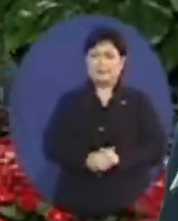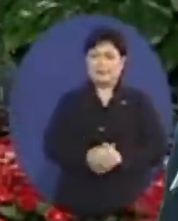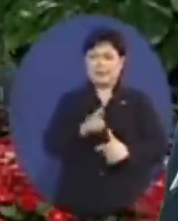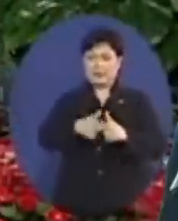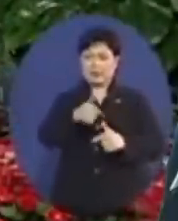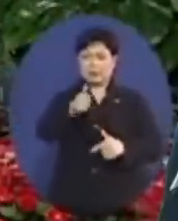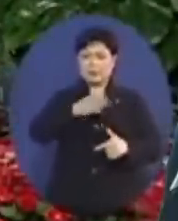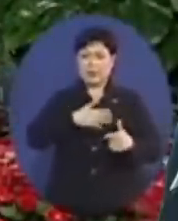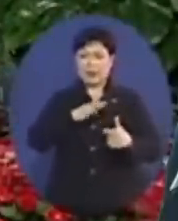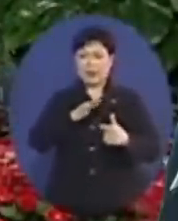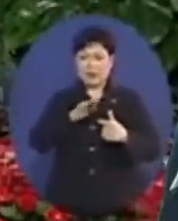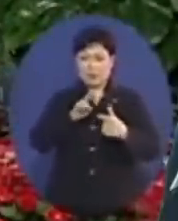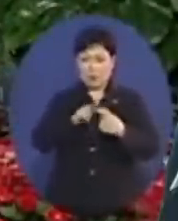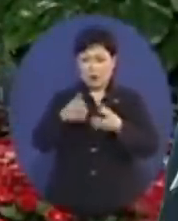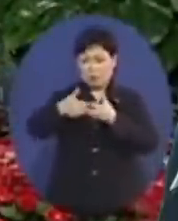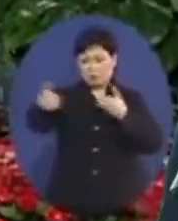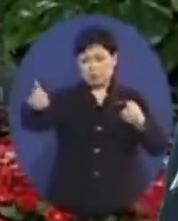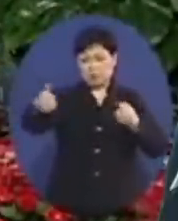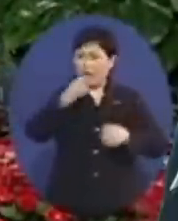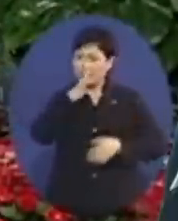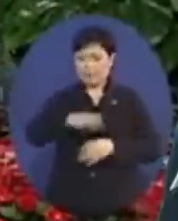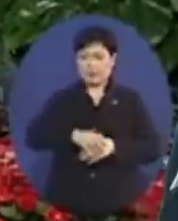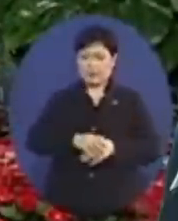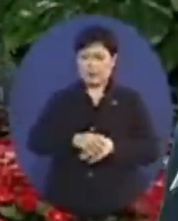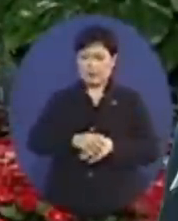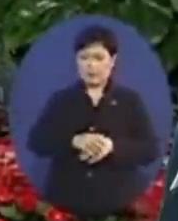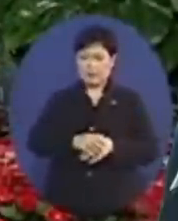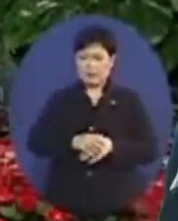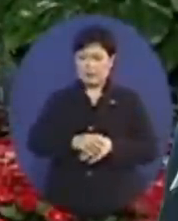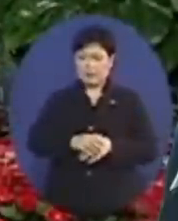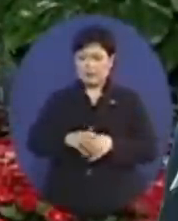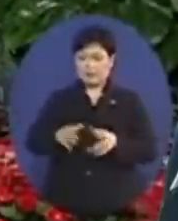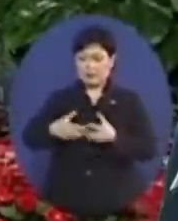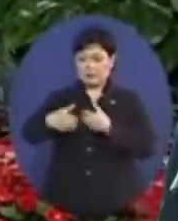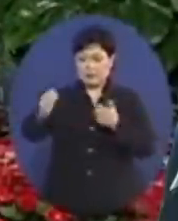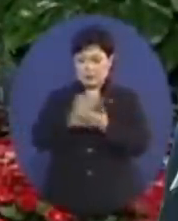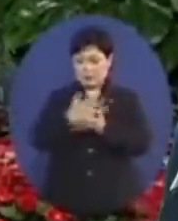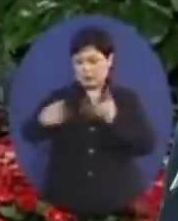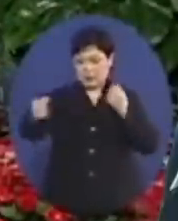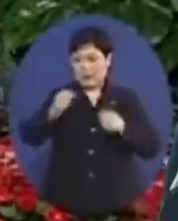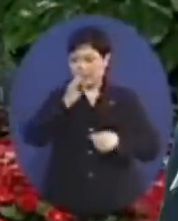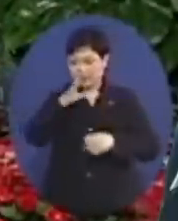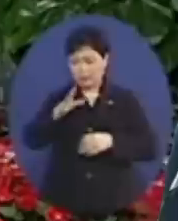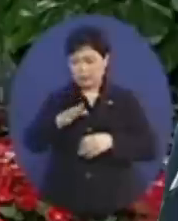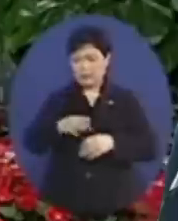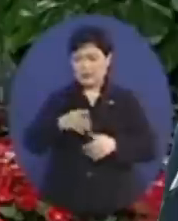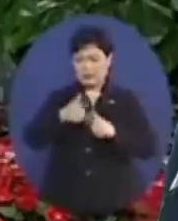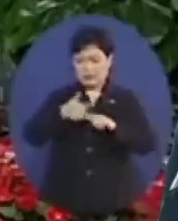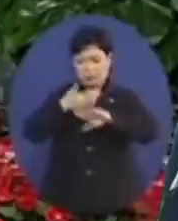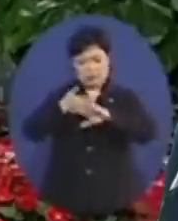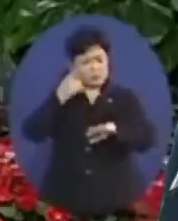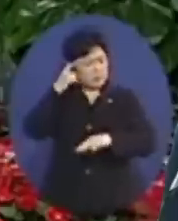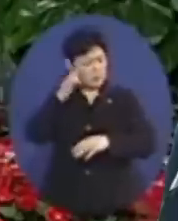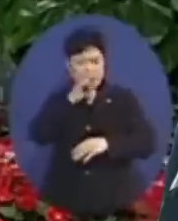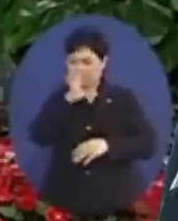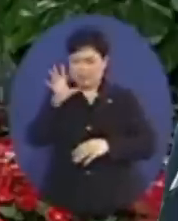예수님 나와 분리할 수 없습니다. 나와 분리하고 따로 예수님을 생각할 수 없습니다.